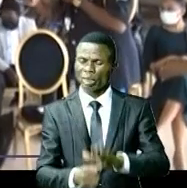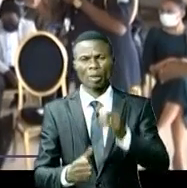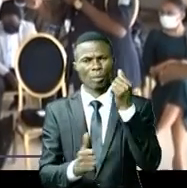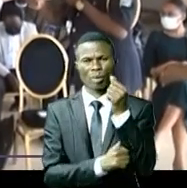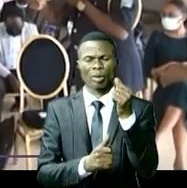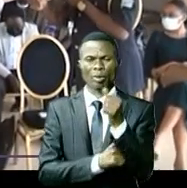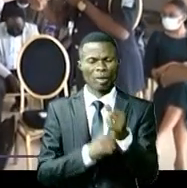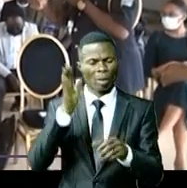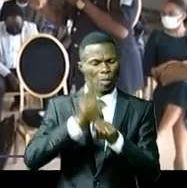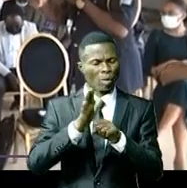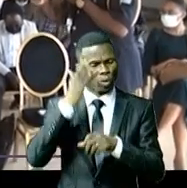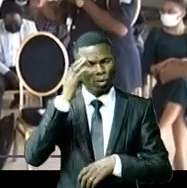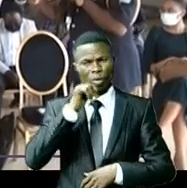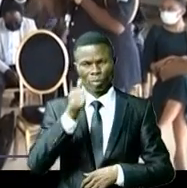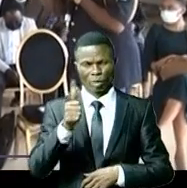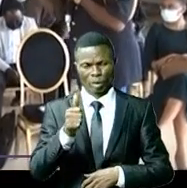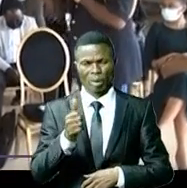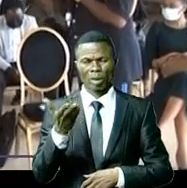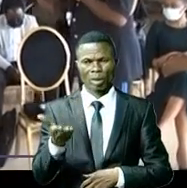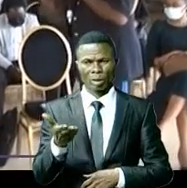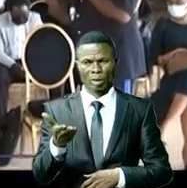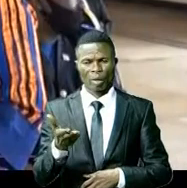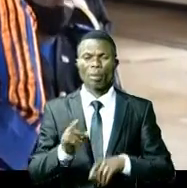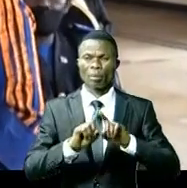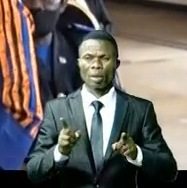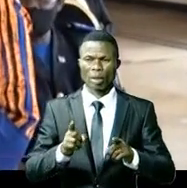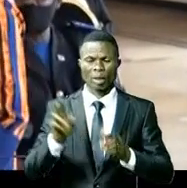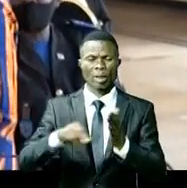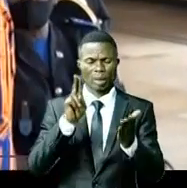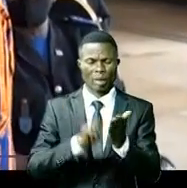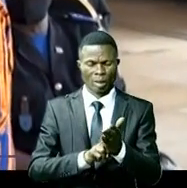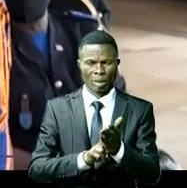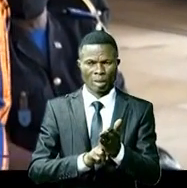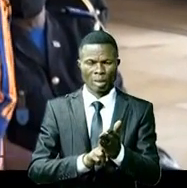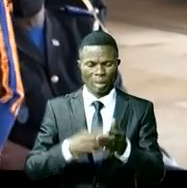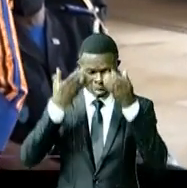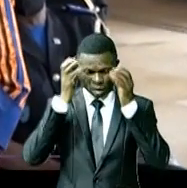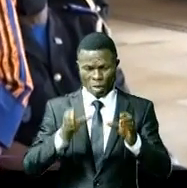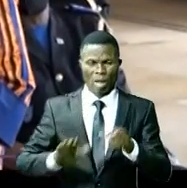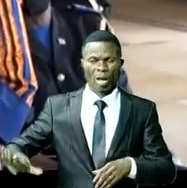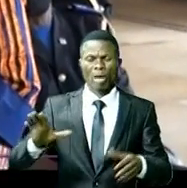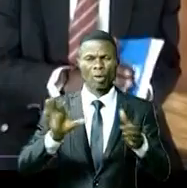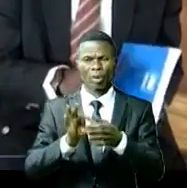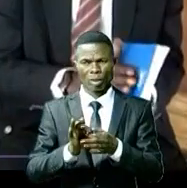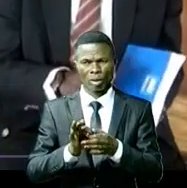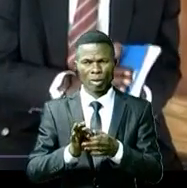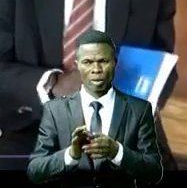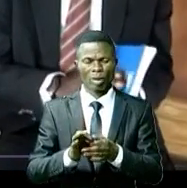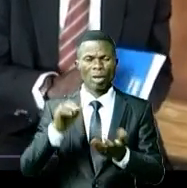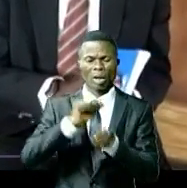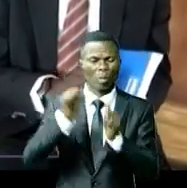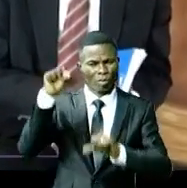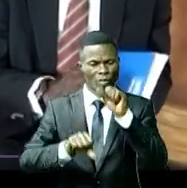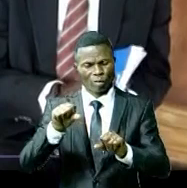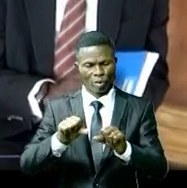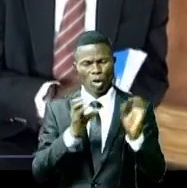passe inaperçue pour les non-initiés. Alors que le protocole additionnel à la Convention des Nations Unies contre la criminalité